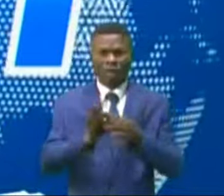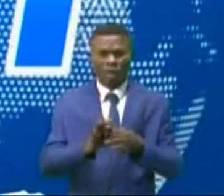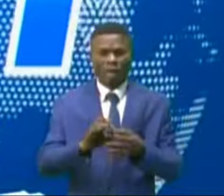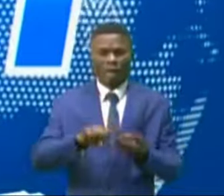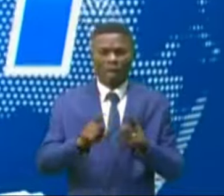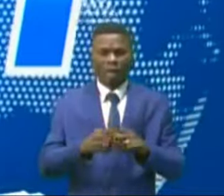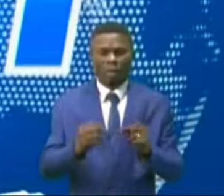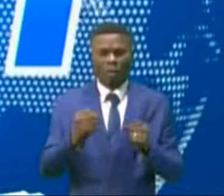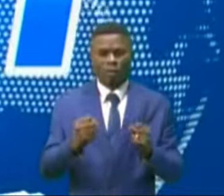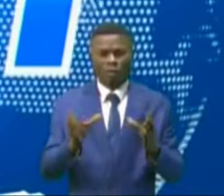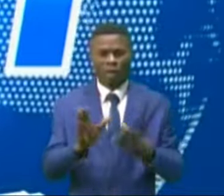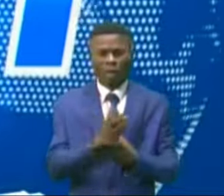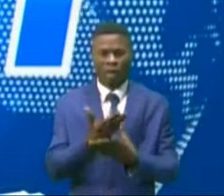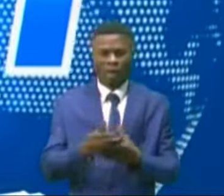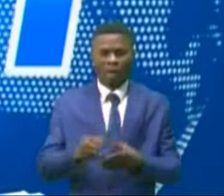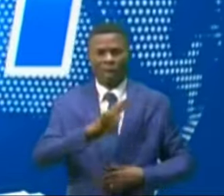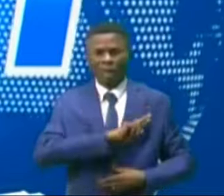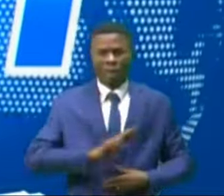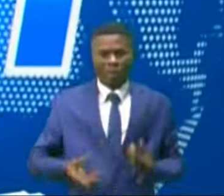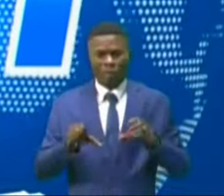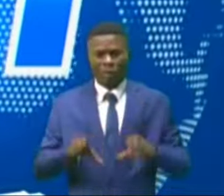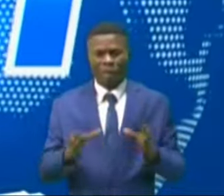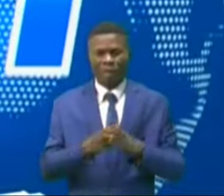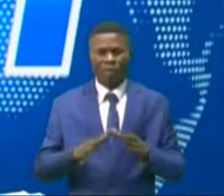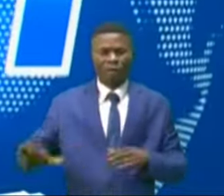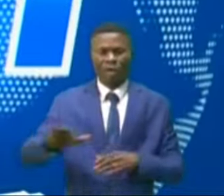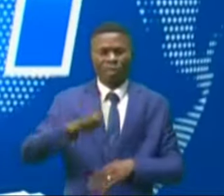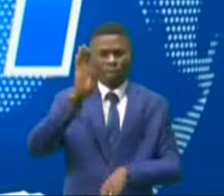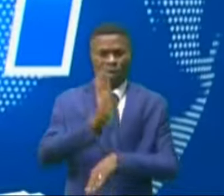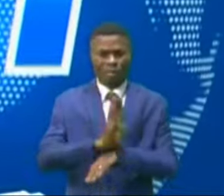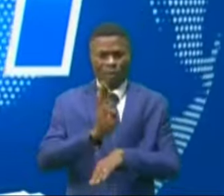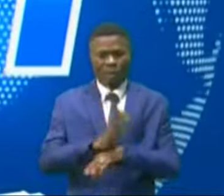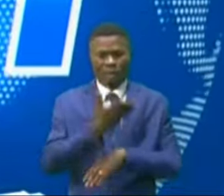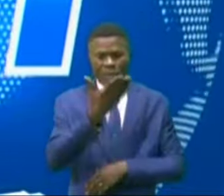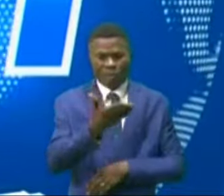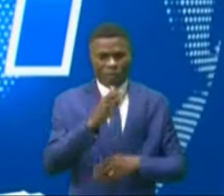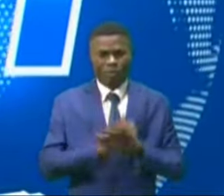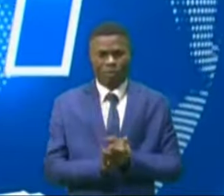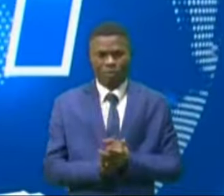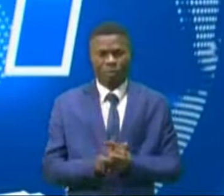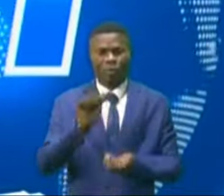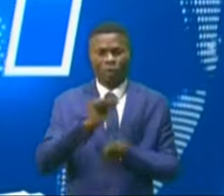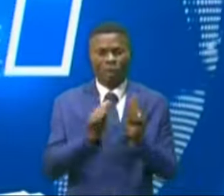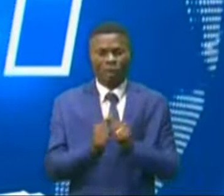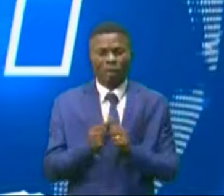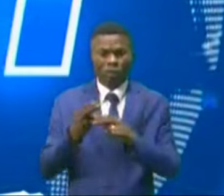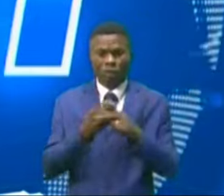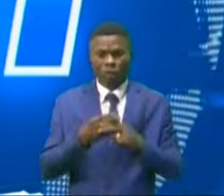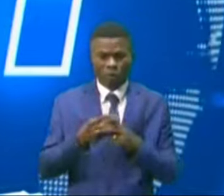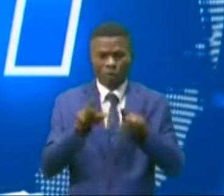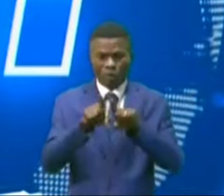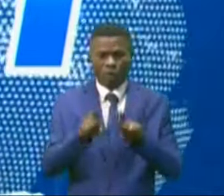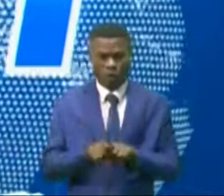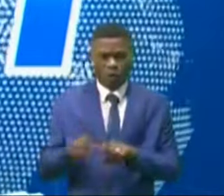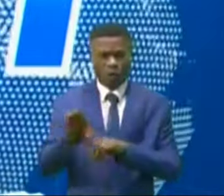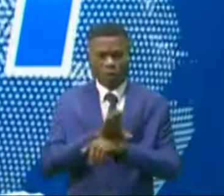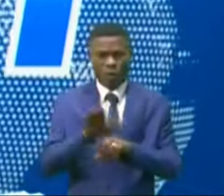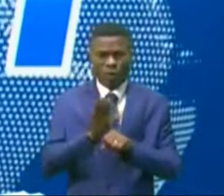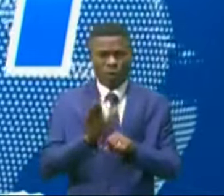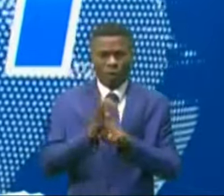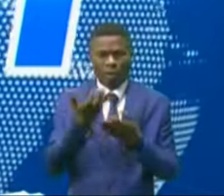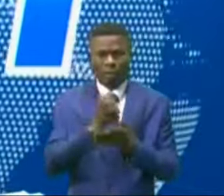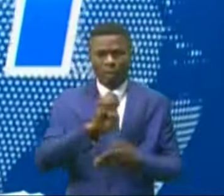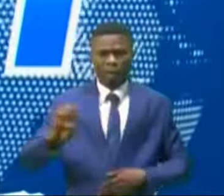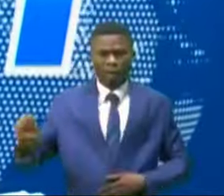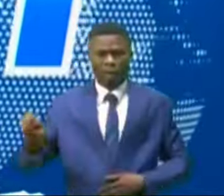des relations bilatérales entre la RDC et la République du Congo et la situation sécuritaire préoccupante de la partie